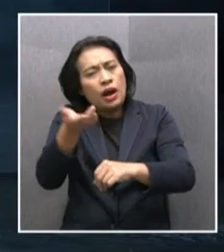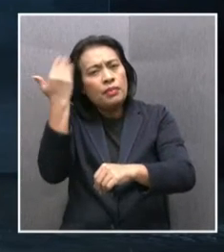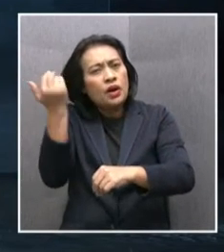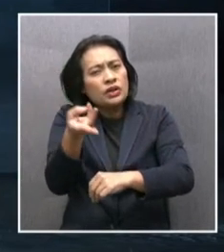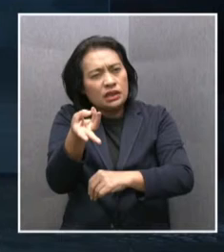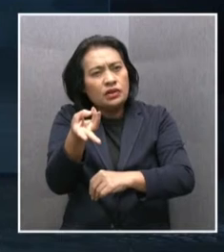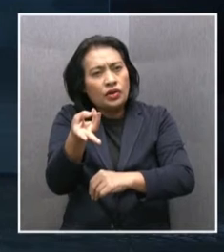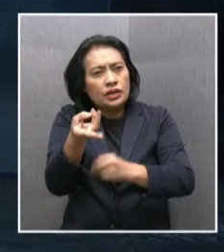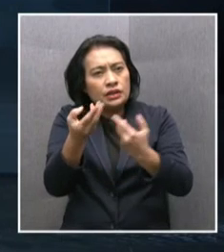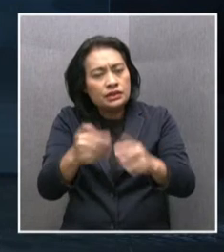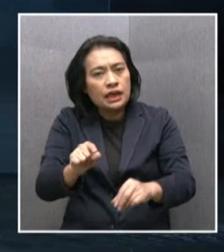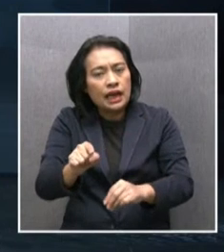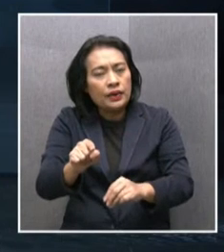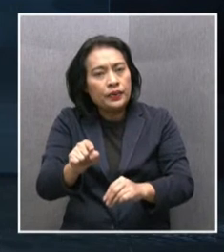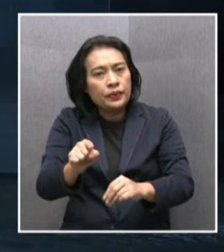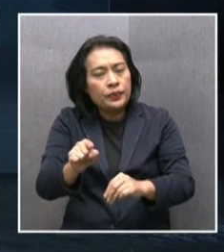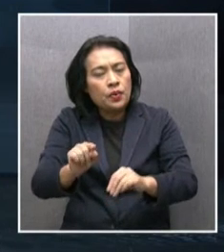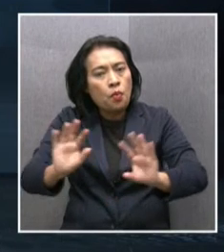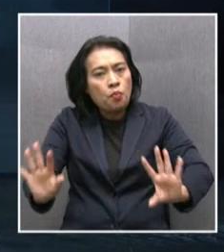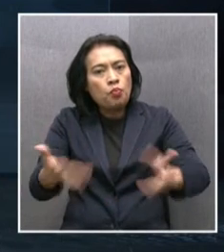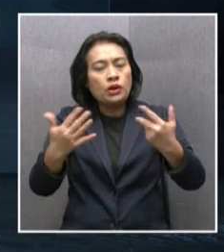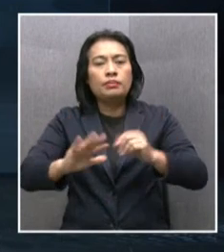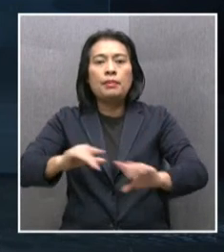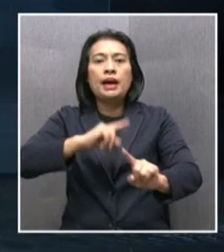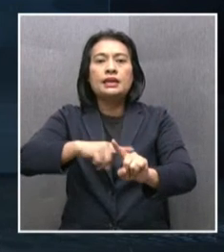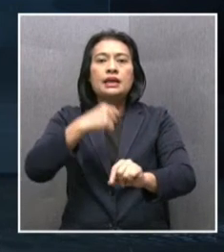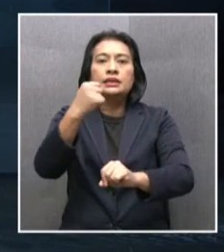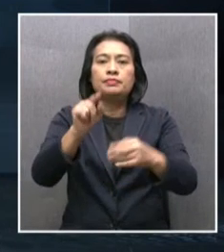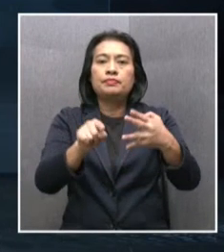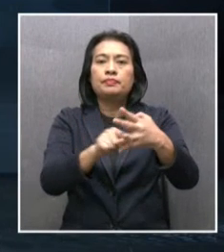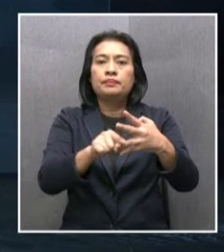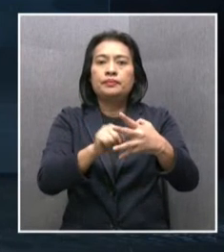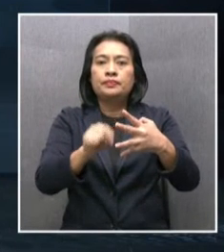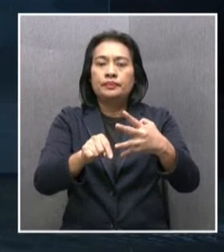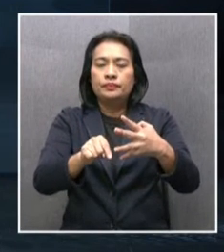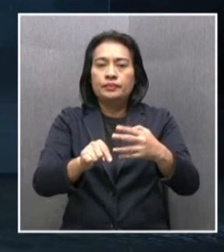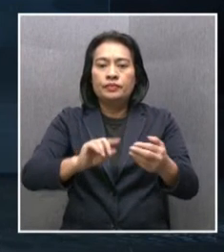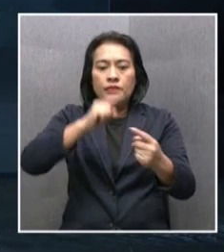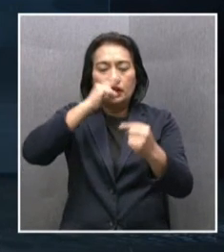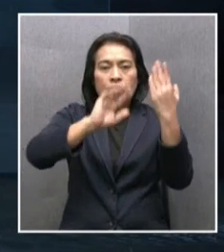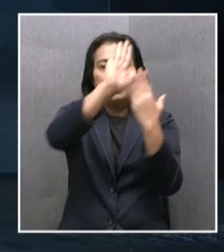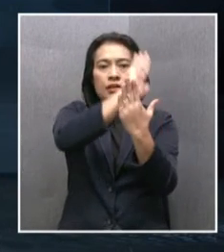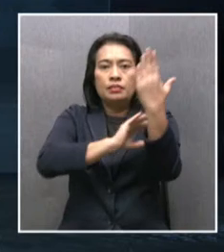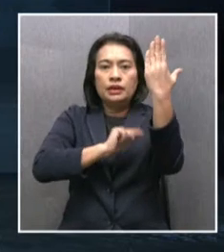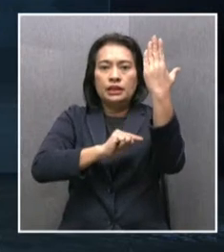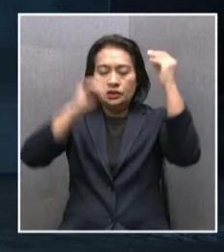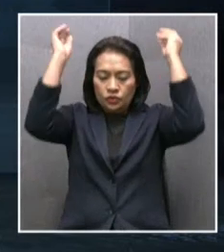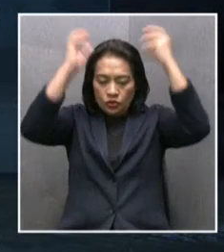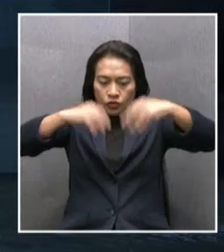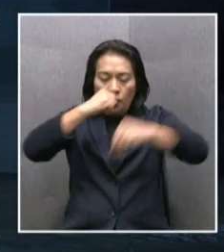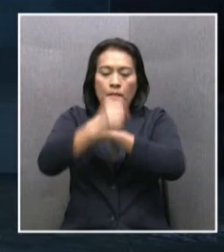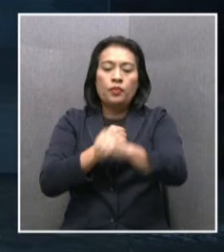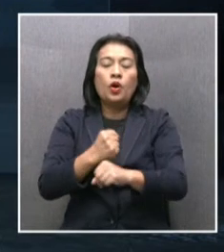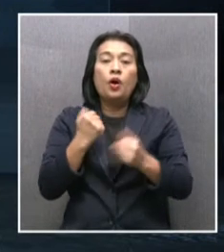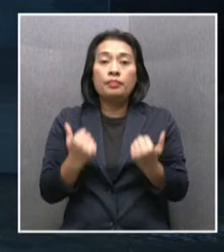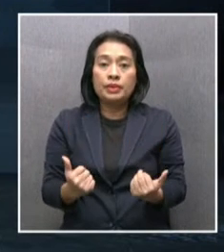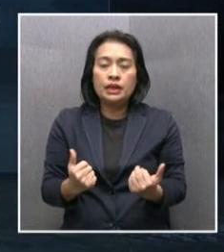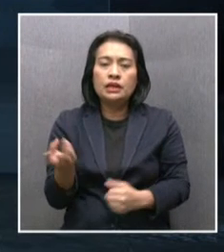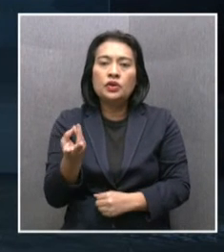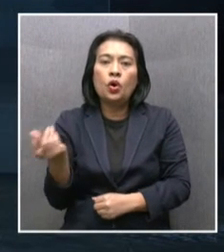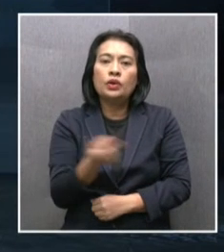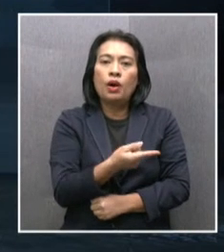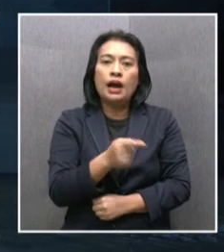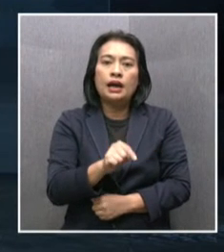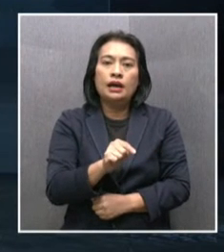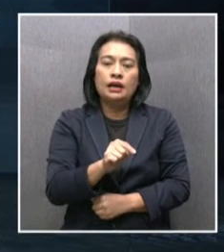และจะสิ้นสุดประมาณกลางเดือนตุลาคมโดยปริมาณฝนรวมของทั้งประเทศในช่วงฤดูฝนปีนี้จะน้อยกว่าค่า